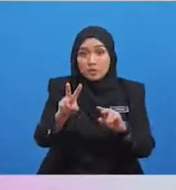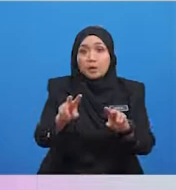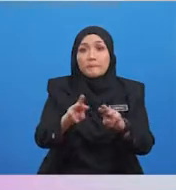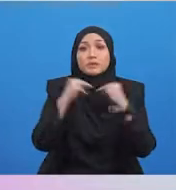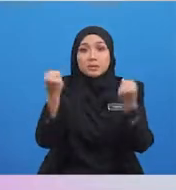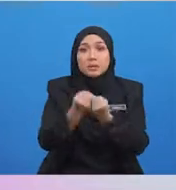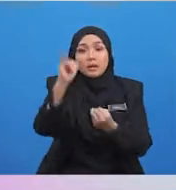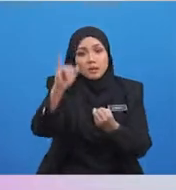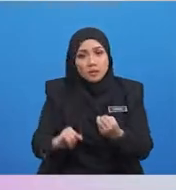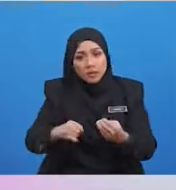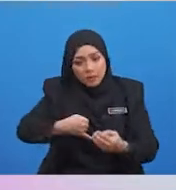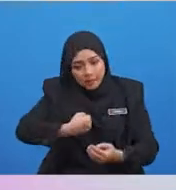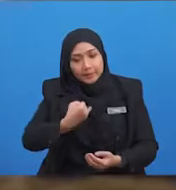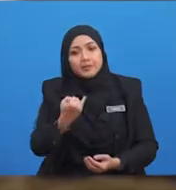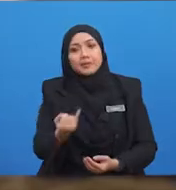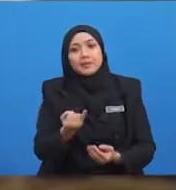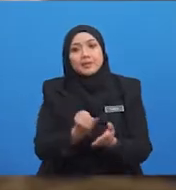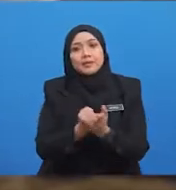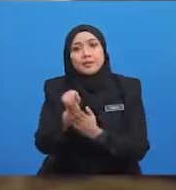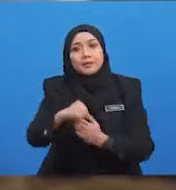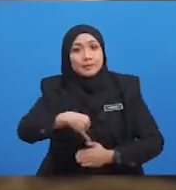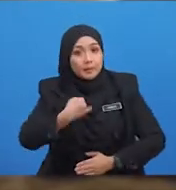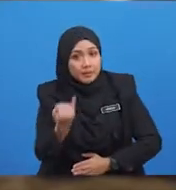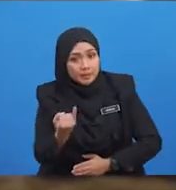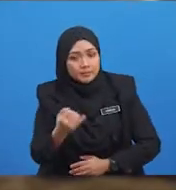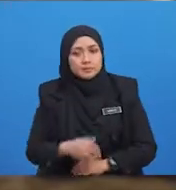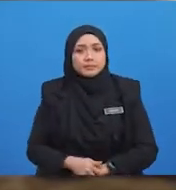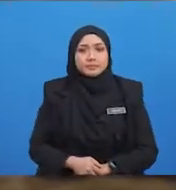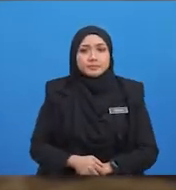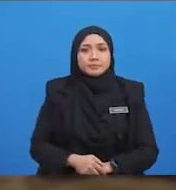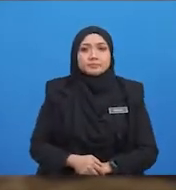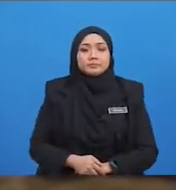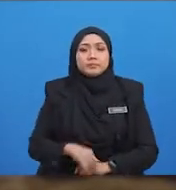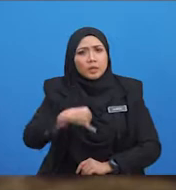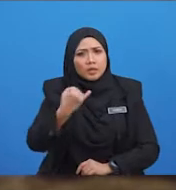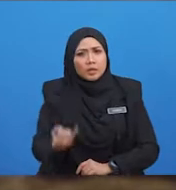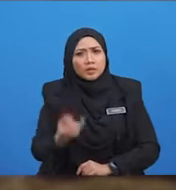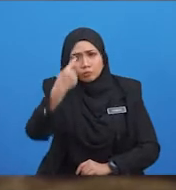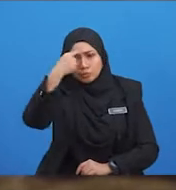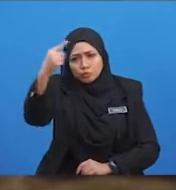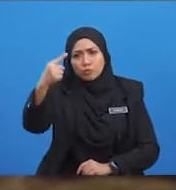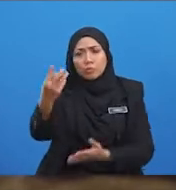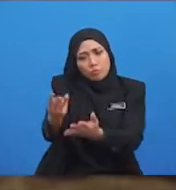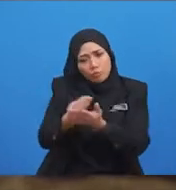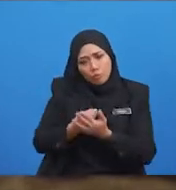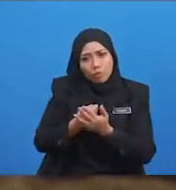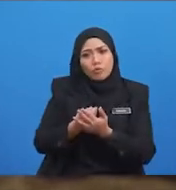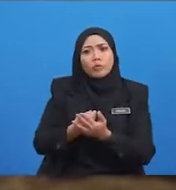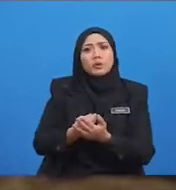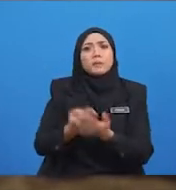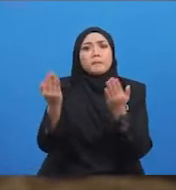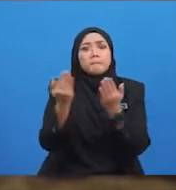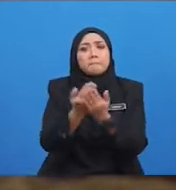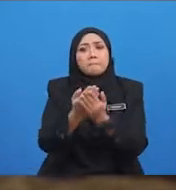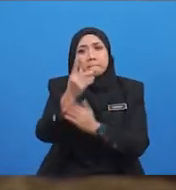Contohnya, penyajak begitu ikhlas saat memohon keampunan kepada Tuhan